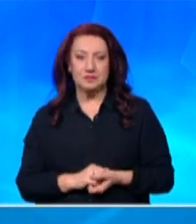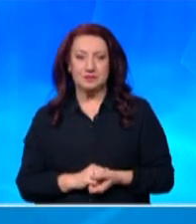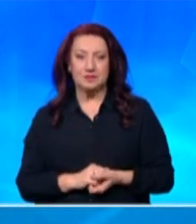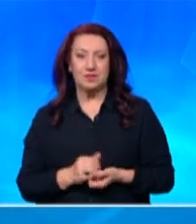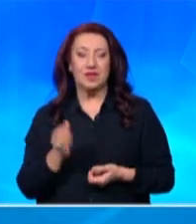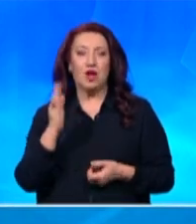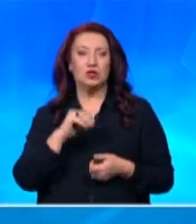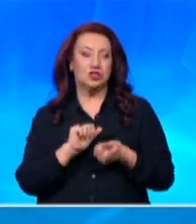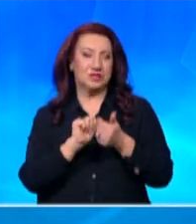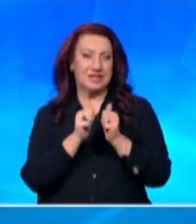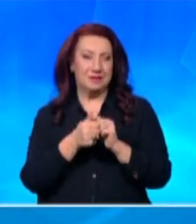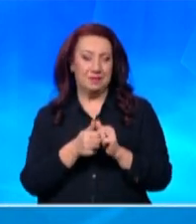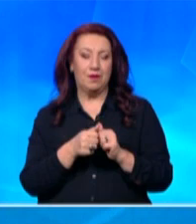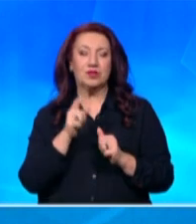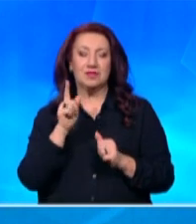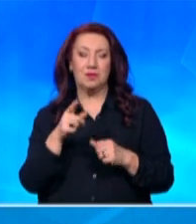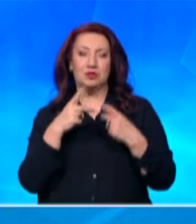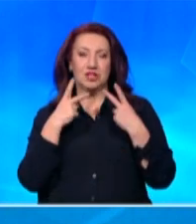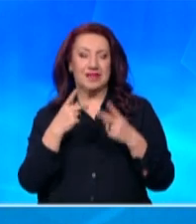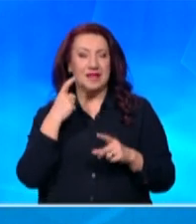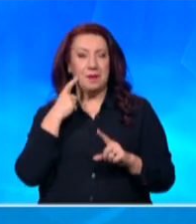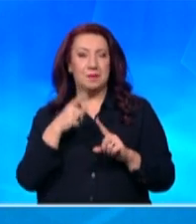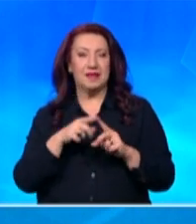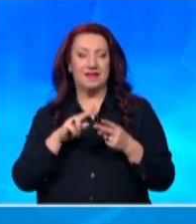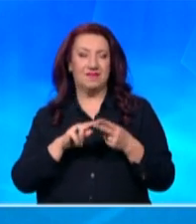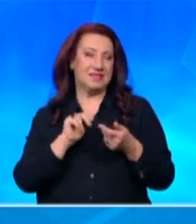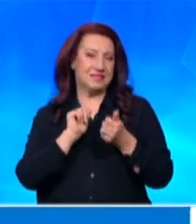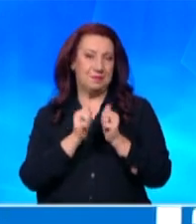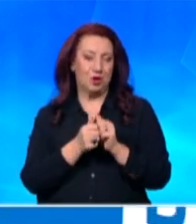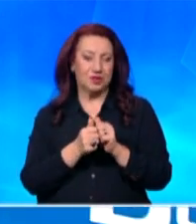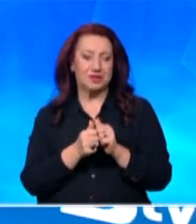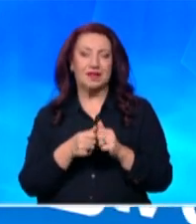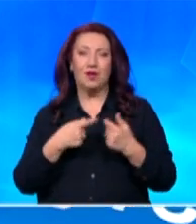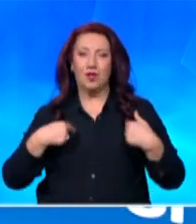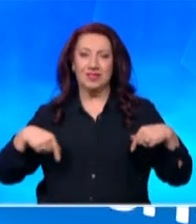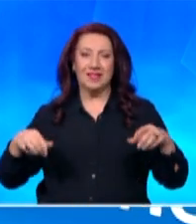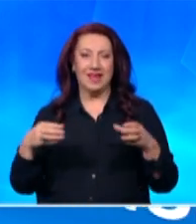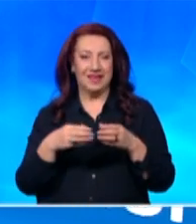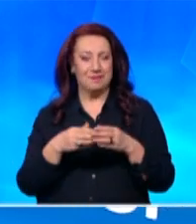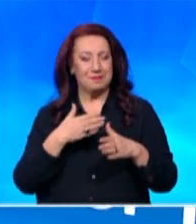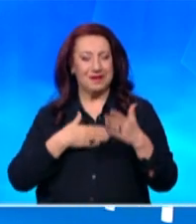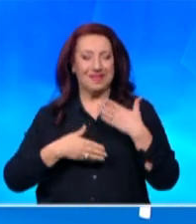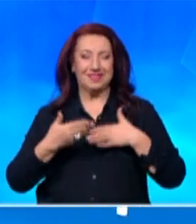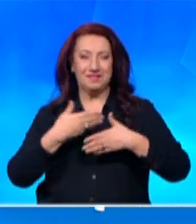Още спортни новини ви очакват на адрес BTV Sport във Facebook и Instagram. Оцеления екип, спокойна вечер!